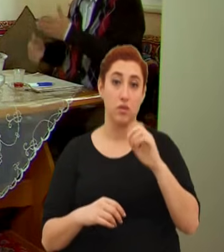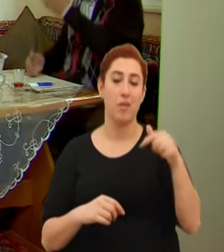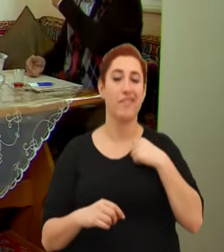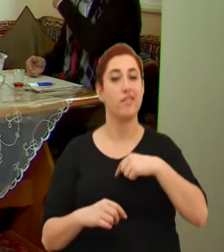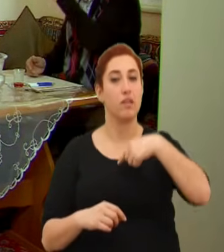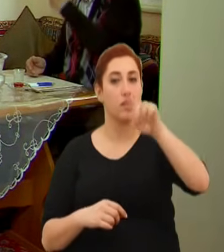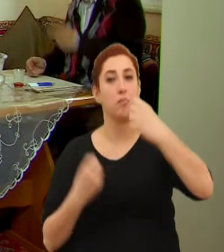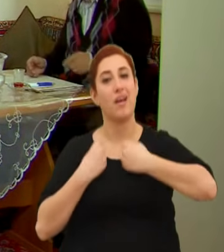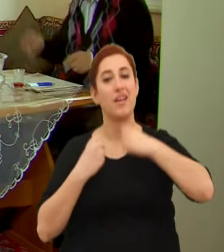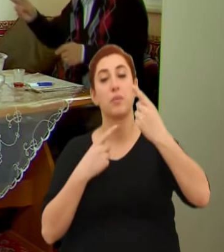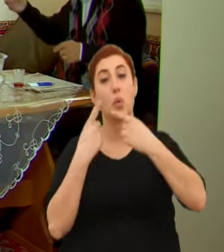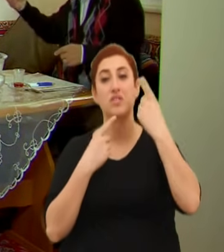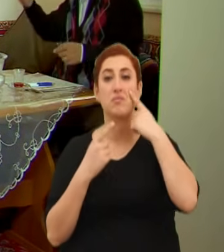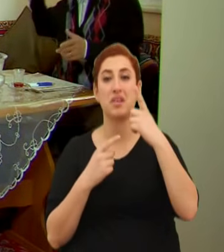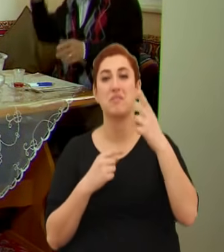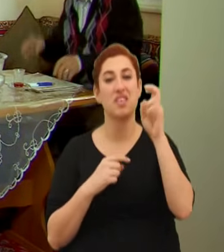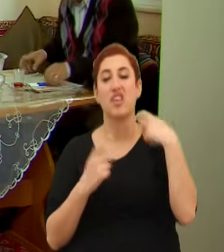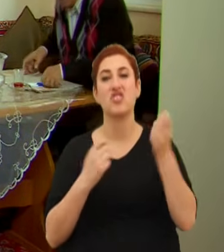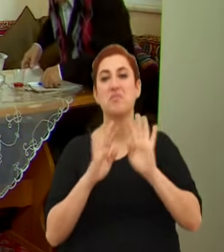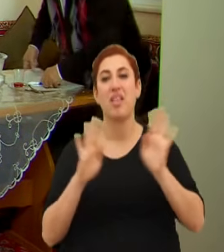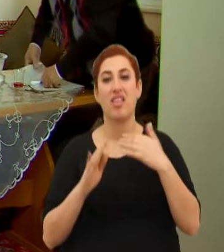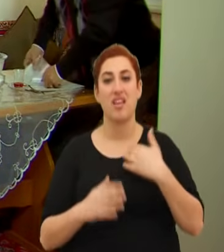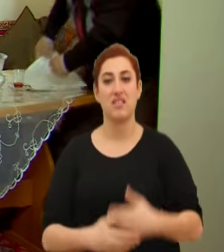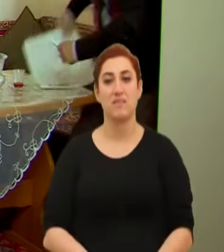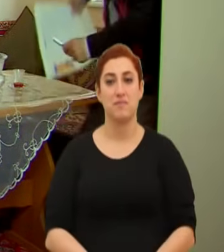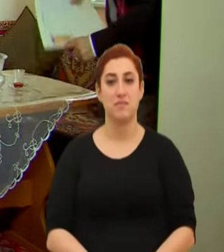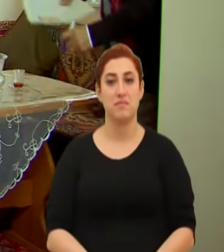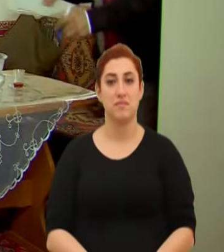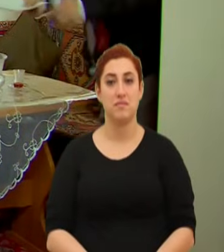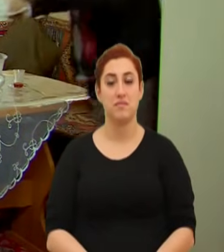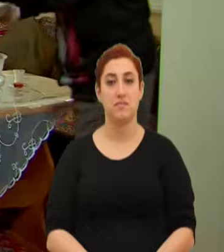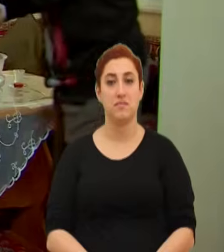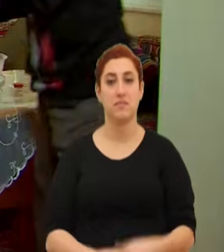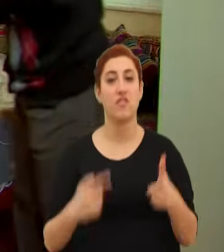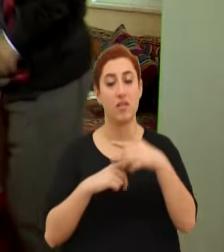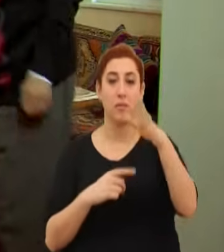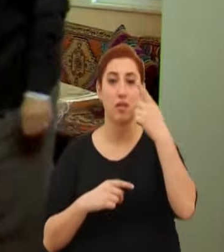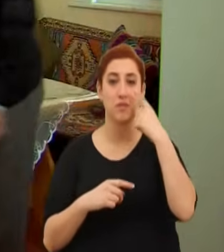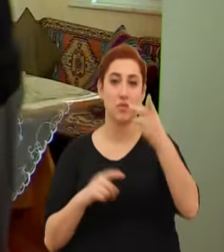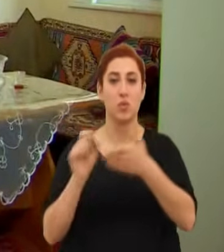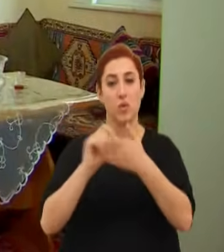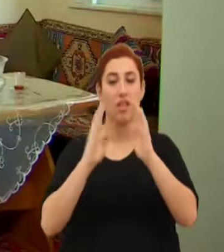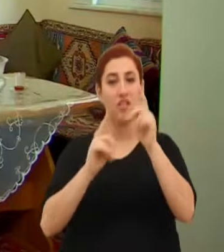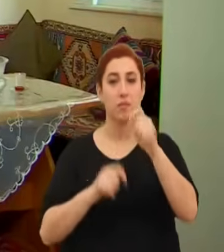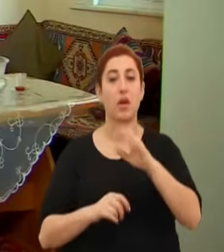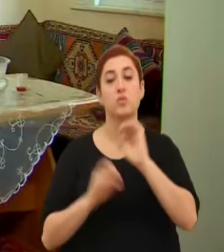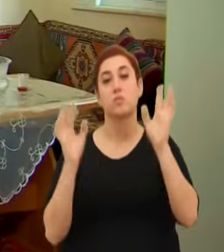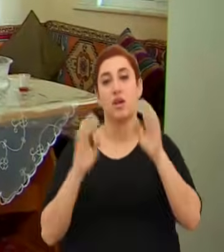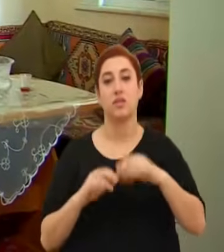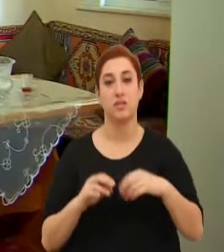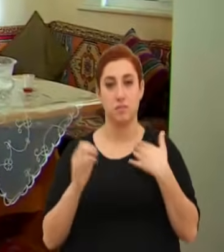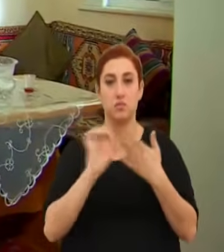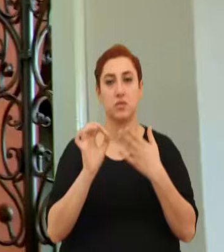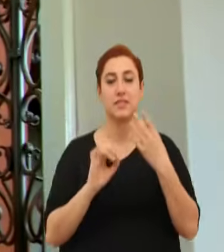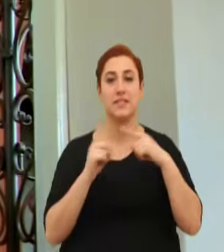ben gidip markette bir konuşayım. Ben de iki ay çalışayım yeter sana. Tamam, al bakalım hadi. Sen şuna devam et. Geç Mahmut